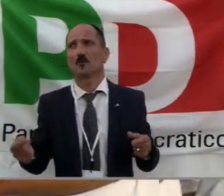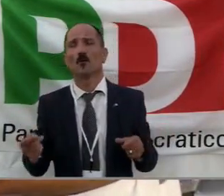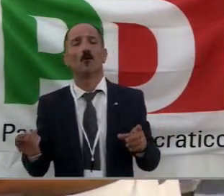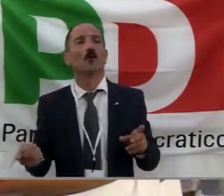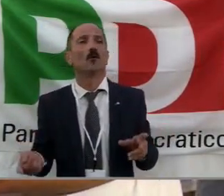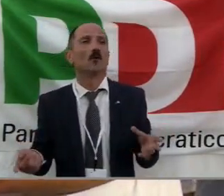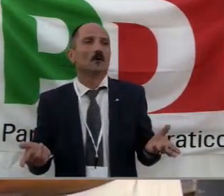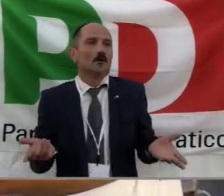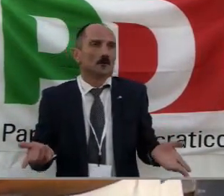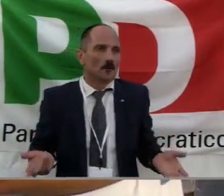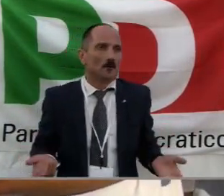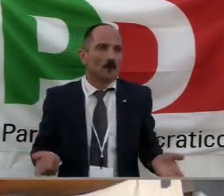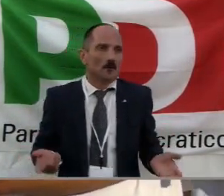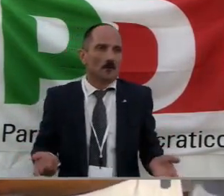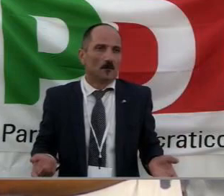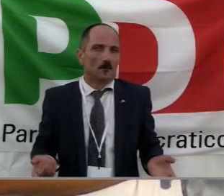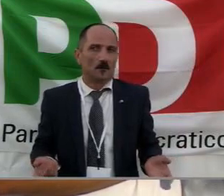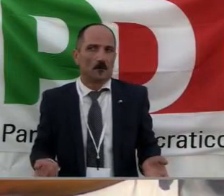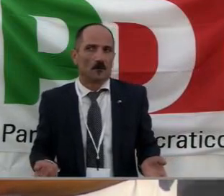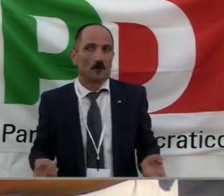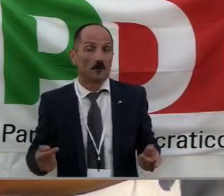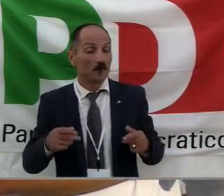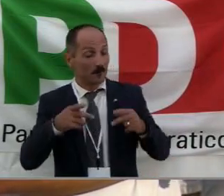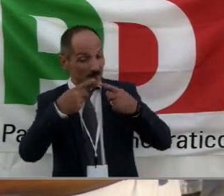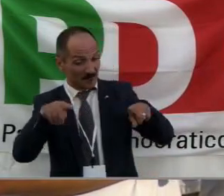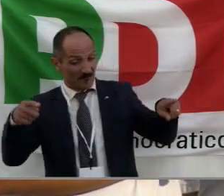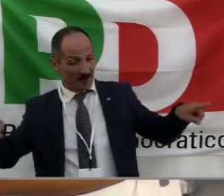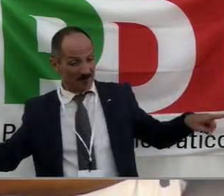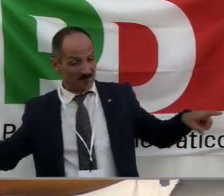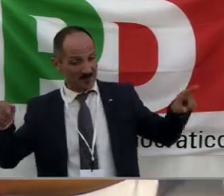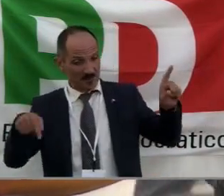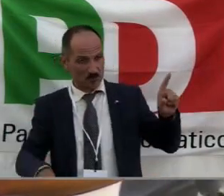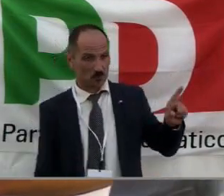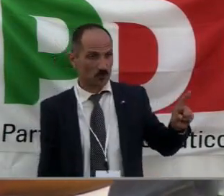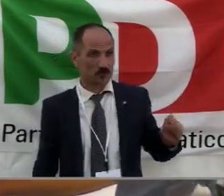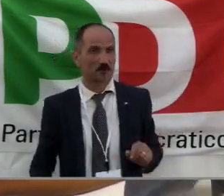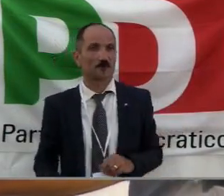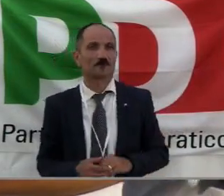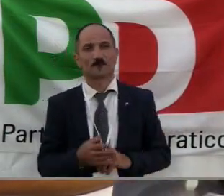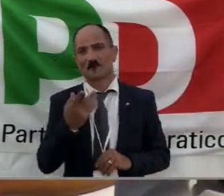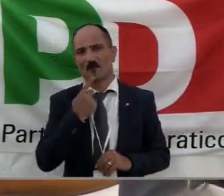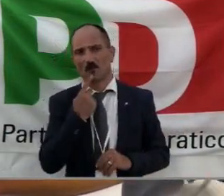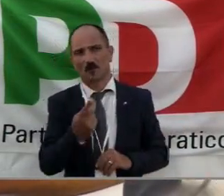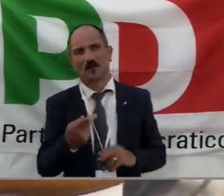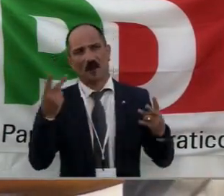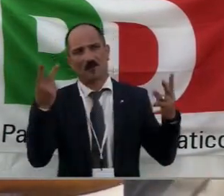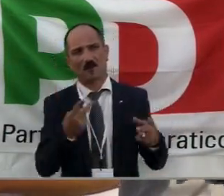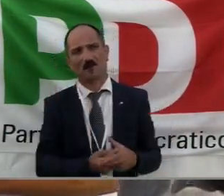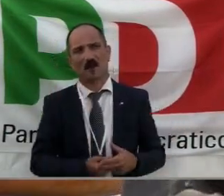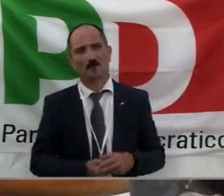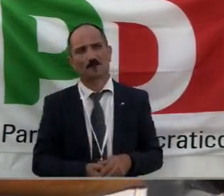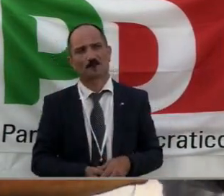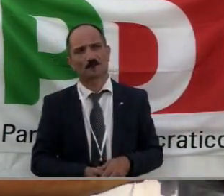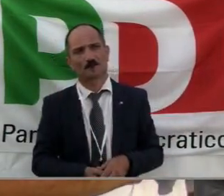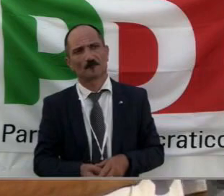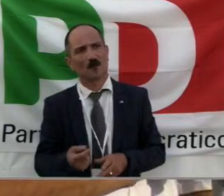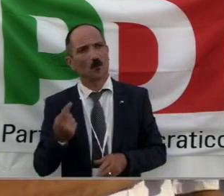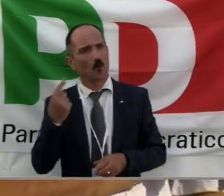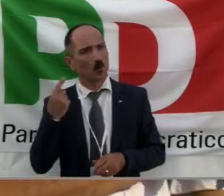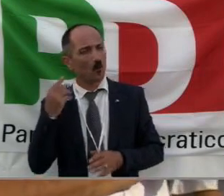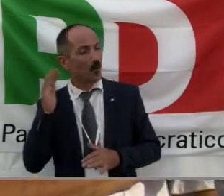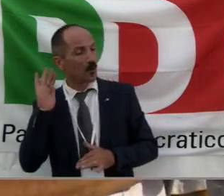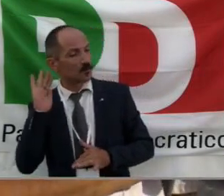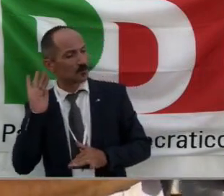dentro i diversi nord e tanto dentro i diversi sud. E io vi voglio dire la verità, ho ascoltato